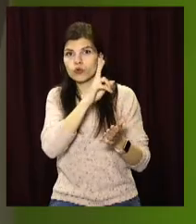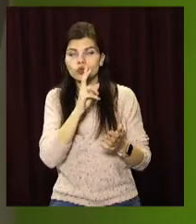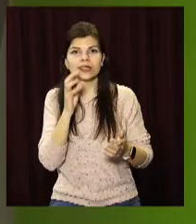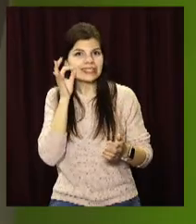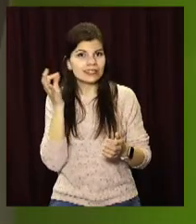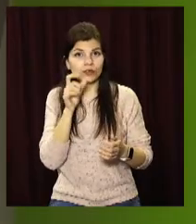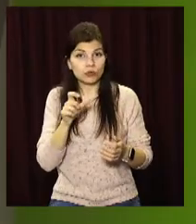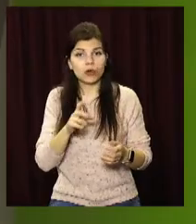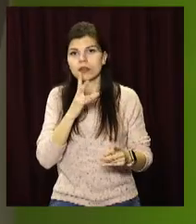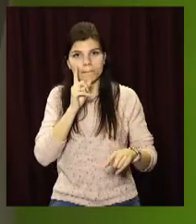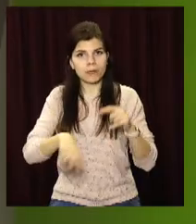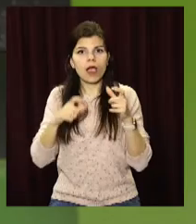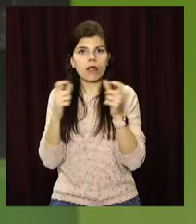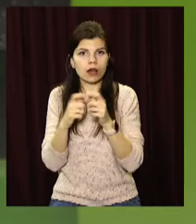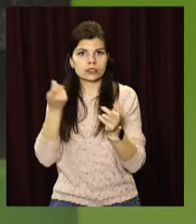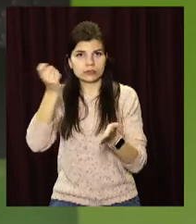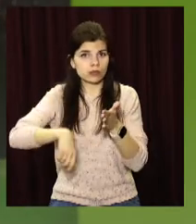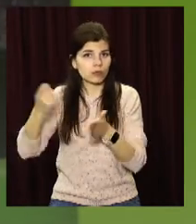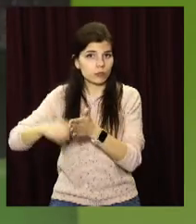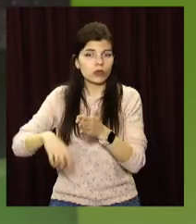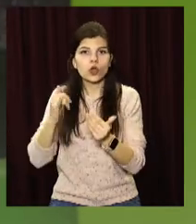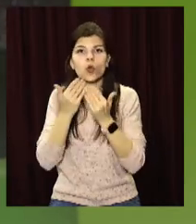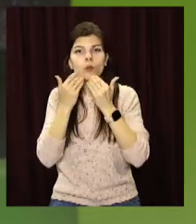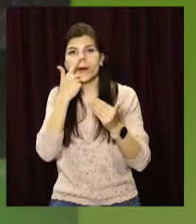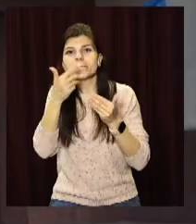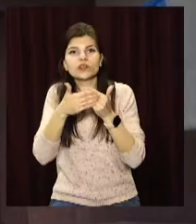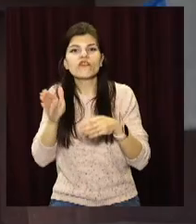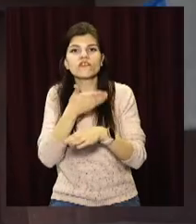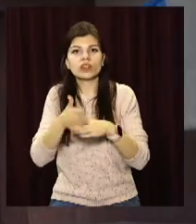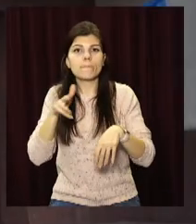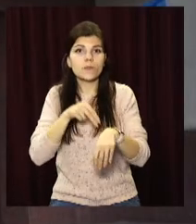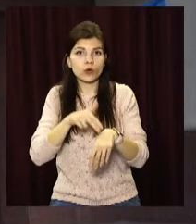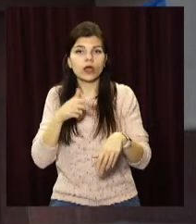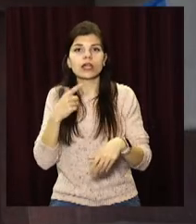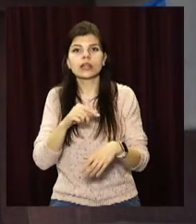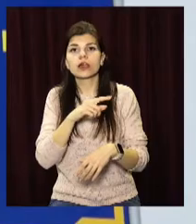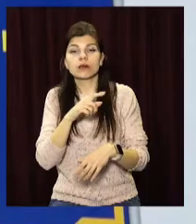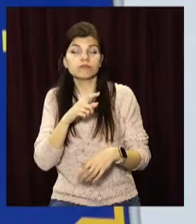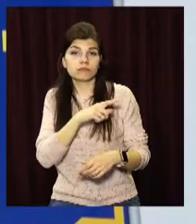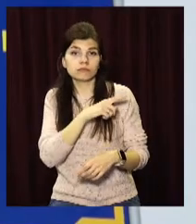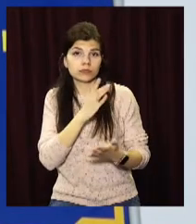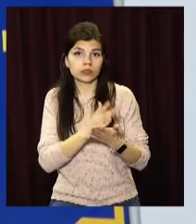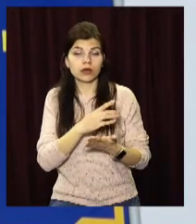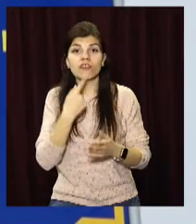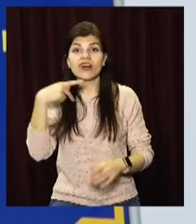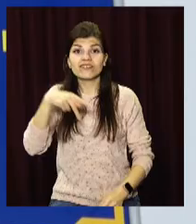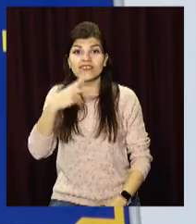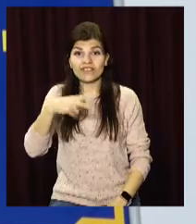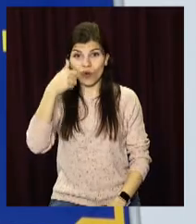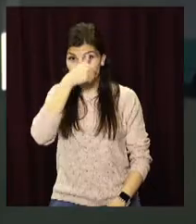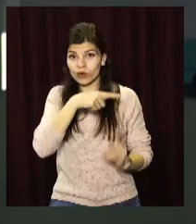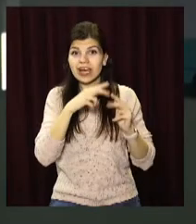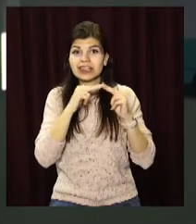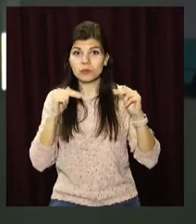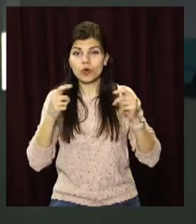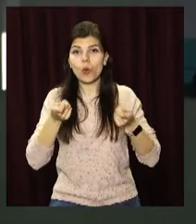а моментально блокувати картки та звертатися до найближчого відділку поліції, доповнюють фахівці. За 2020 рік у